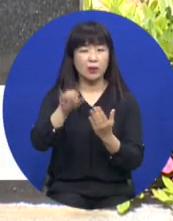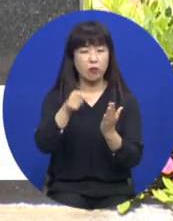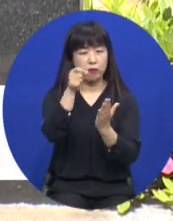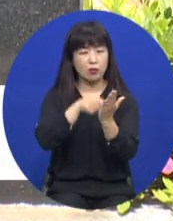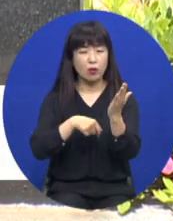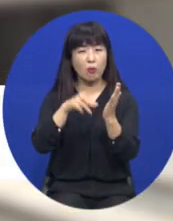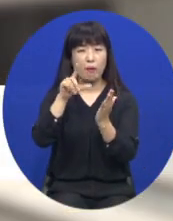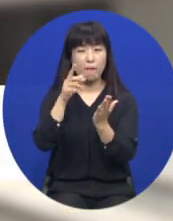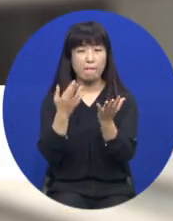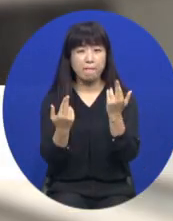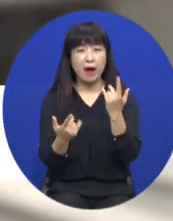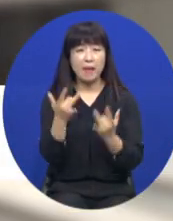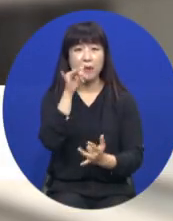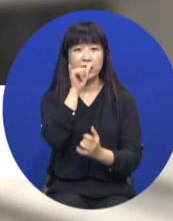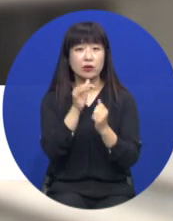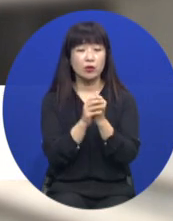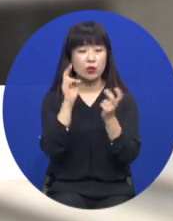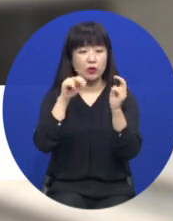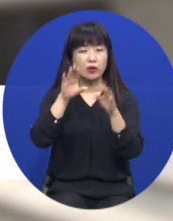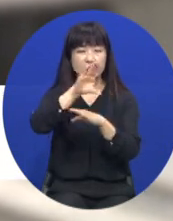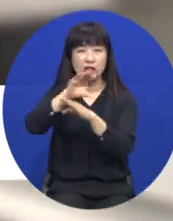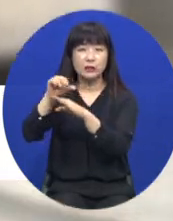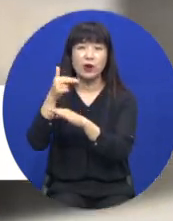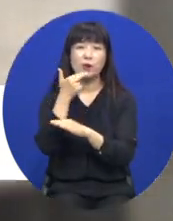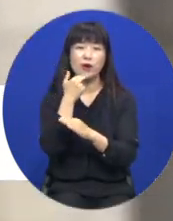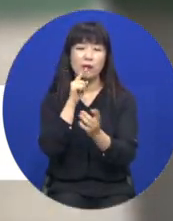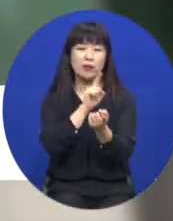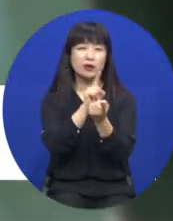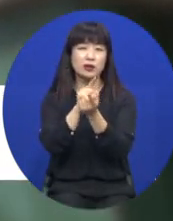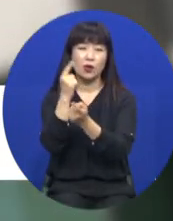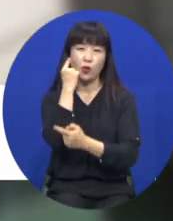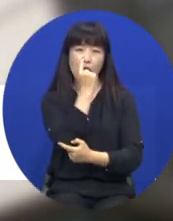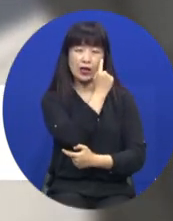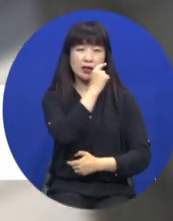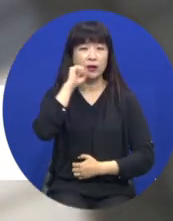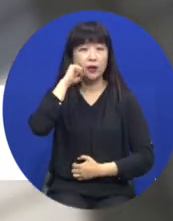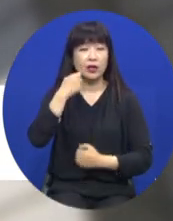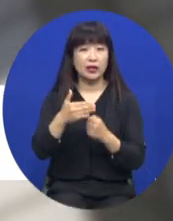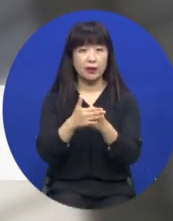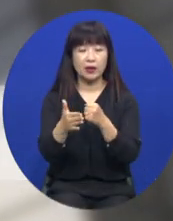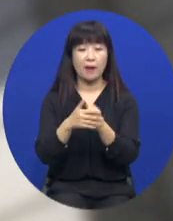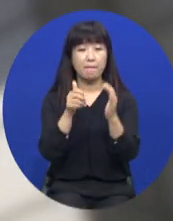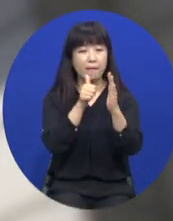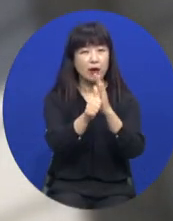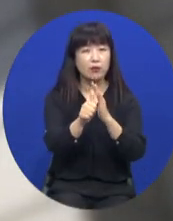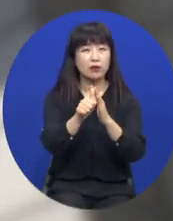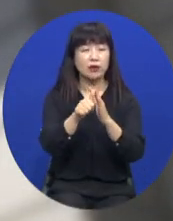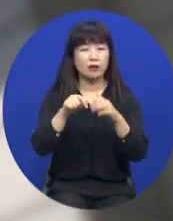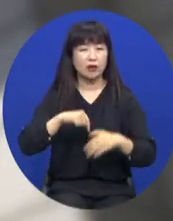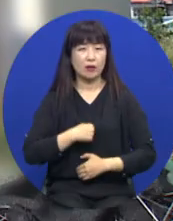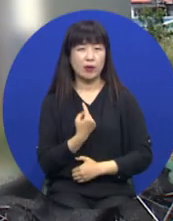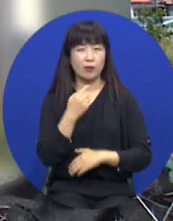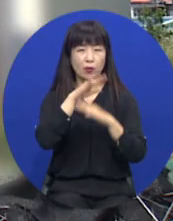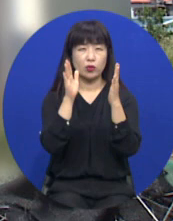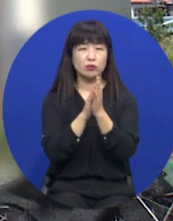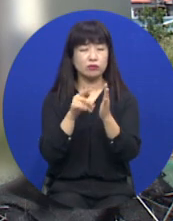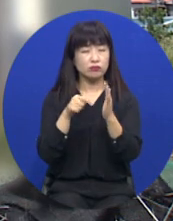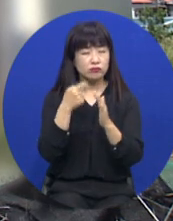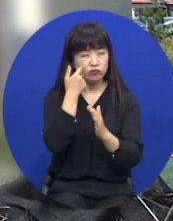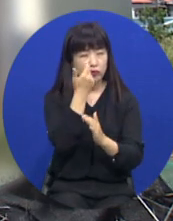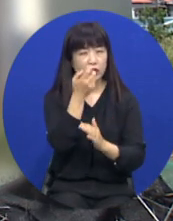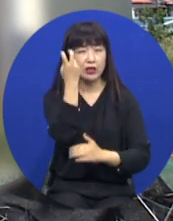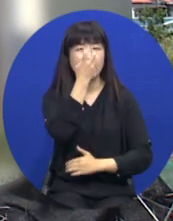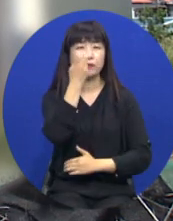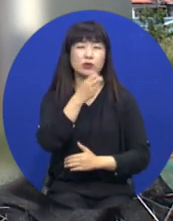누락됐고 업종 특성상 CCTV도 없어 밀접 접촉자 확인이 어렵다 보니 방문객들의 자발적인 검사 없이는